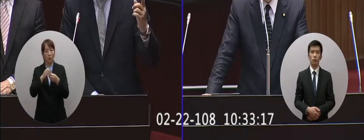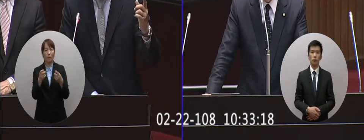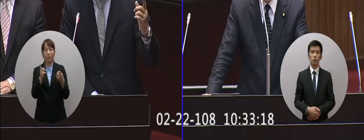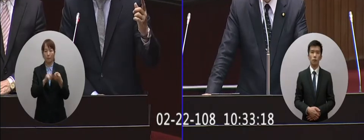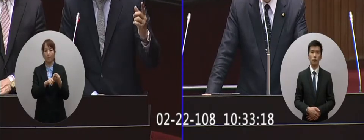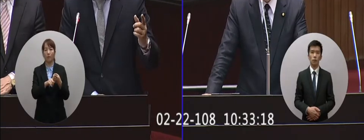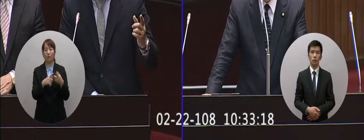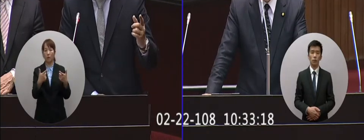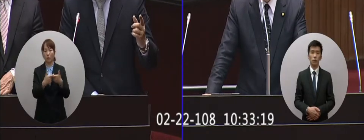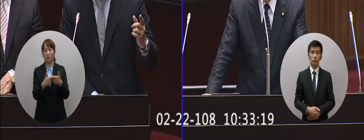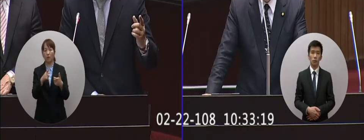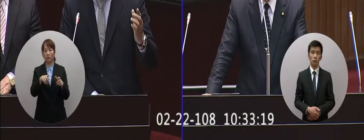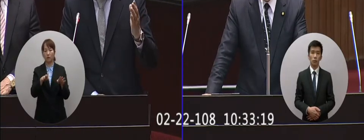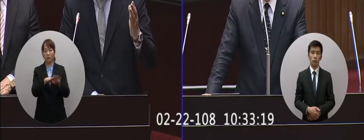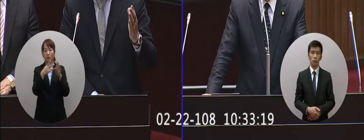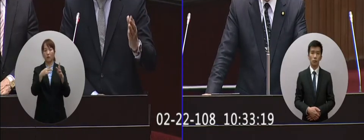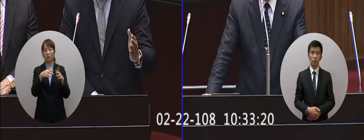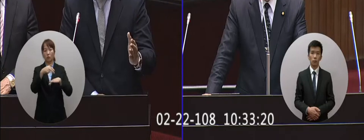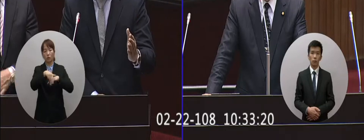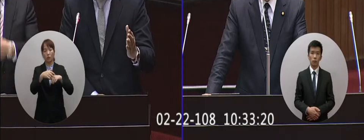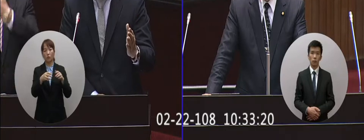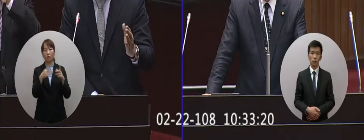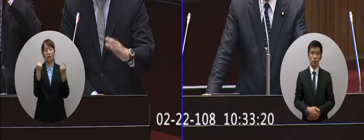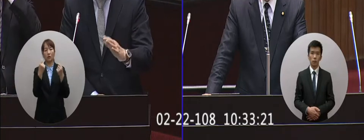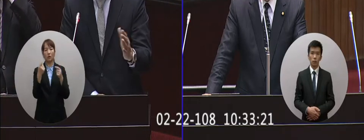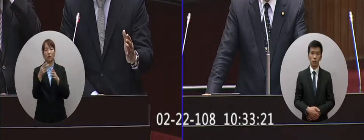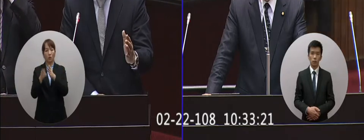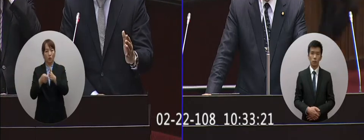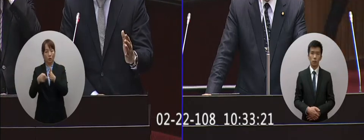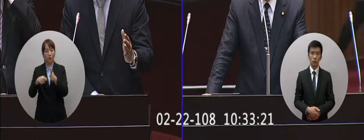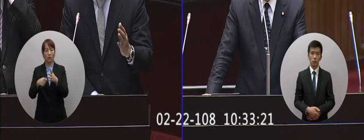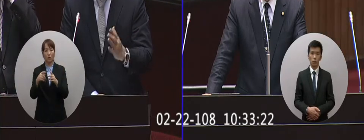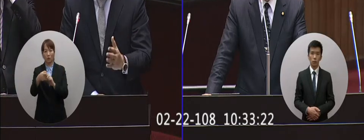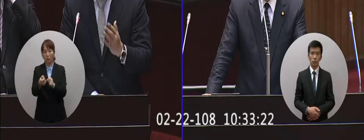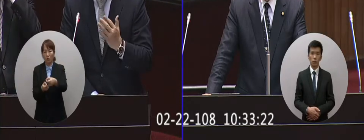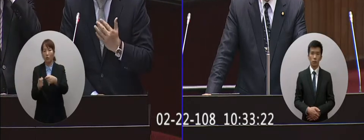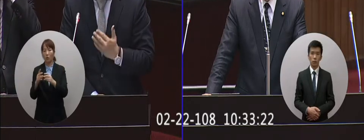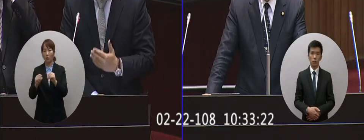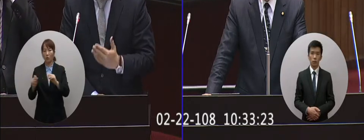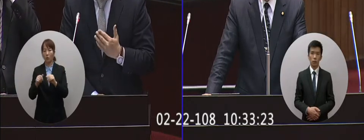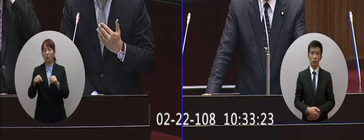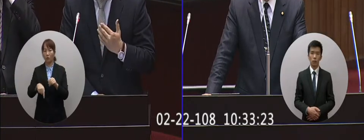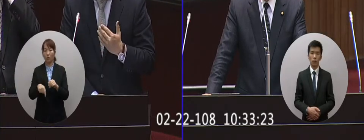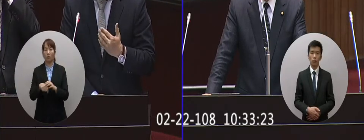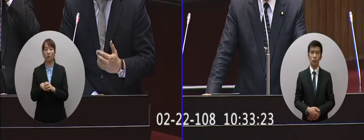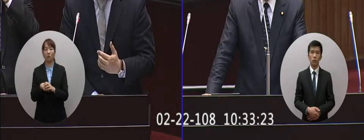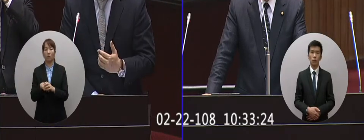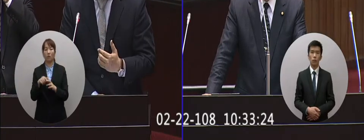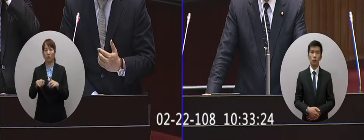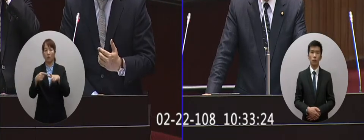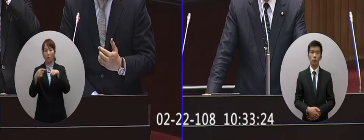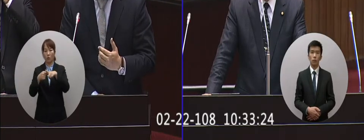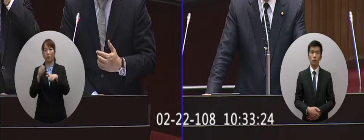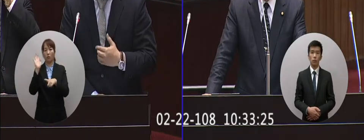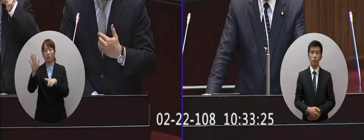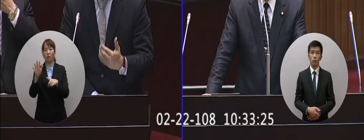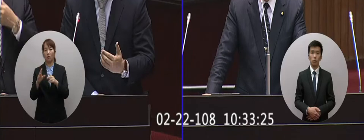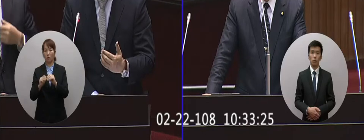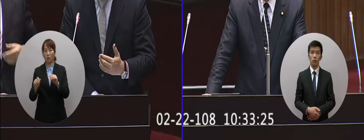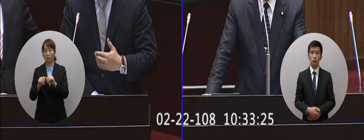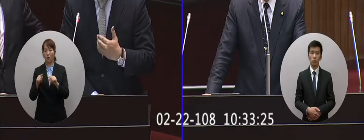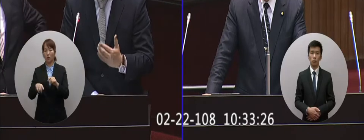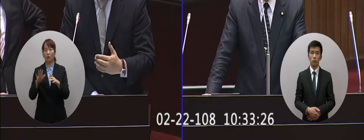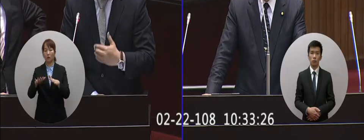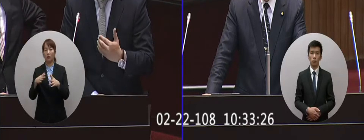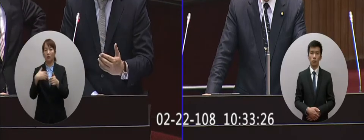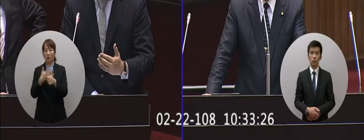就是要从场站开发，尤其是像台铁周边的土地几乎都是公有的土地，那释放